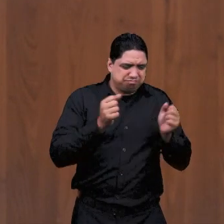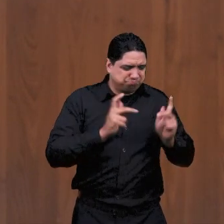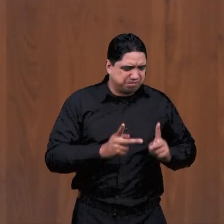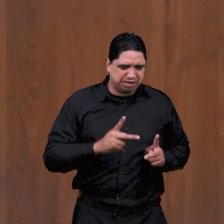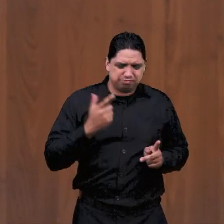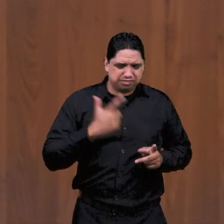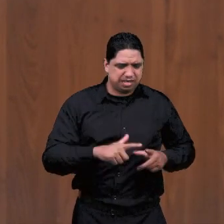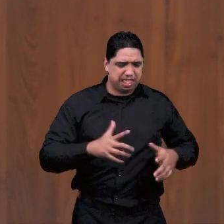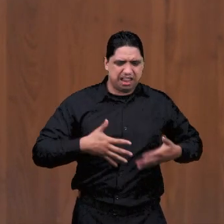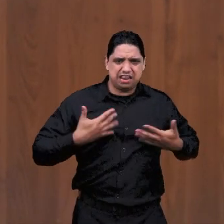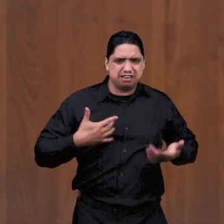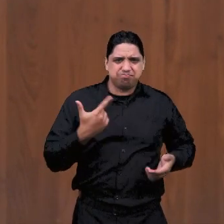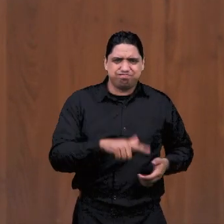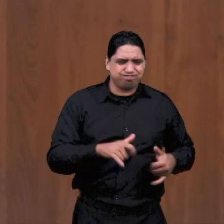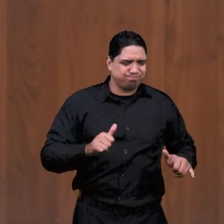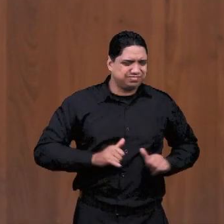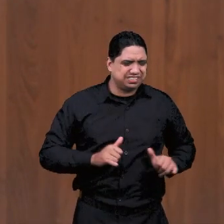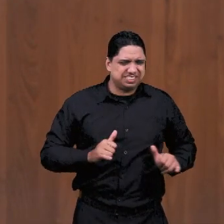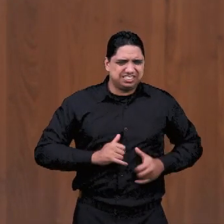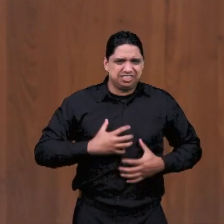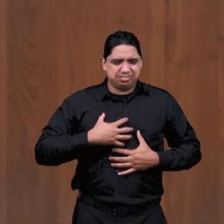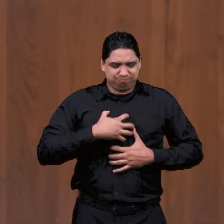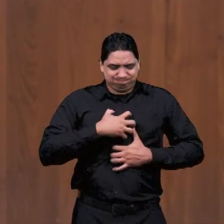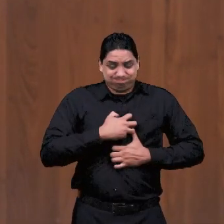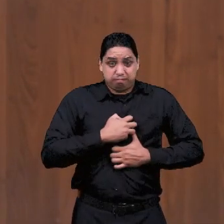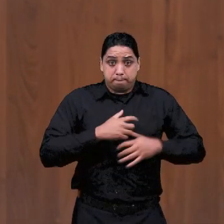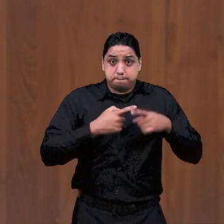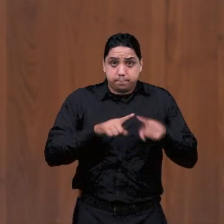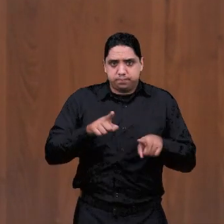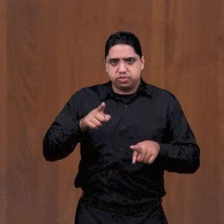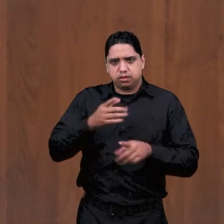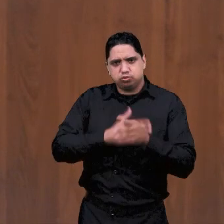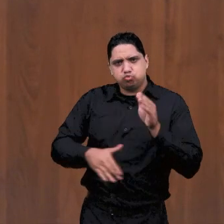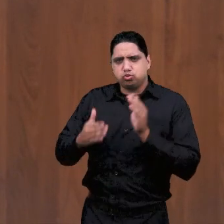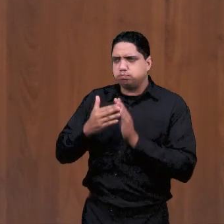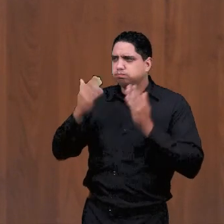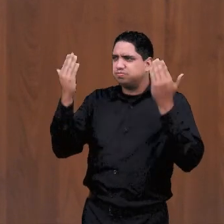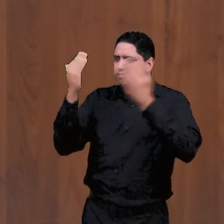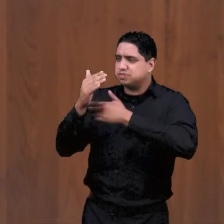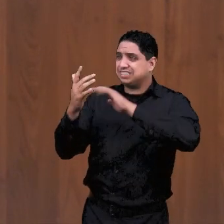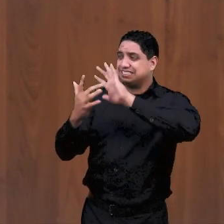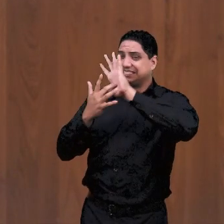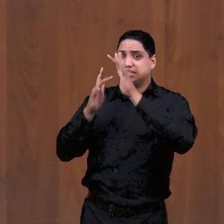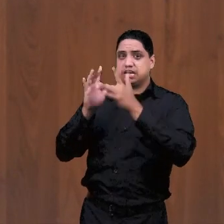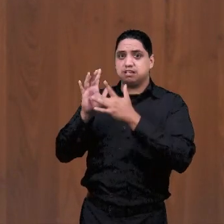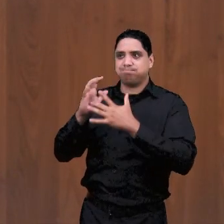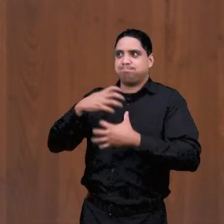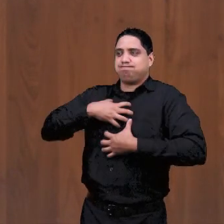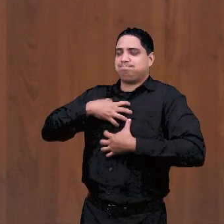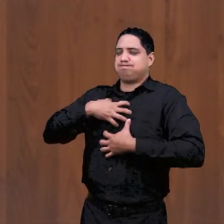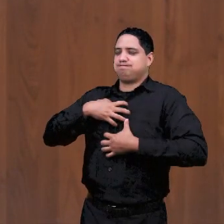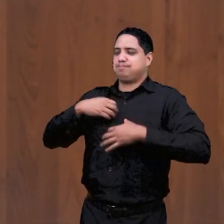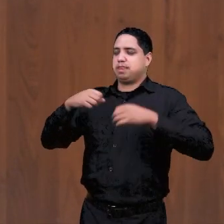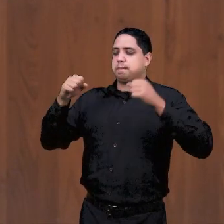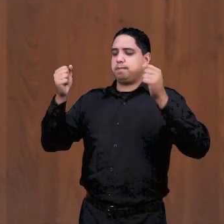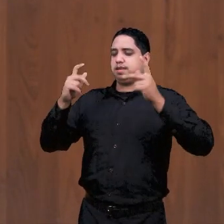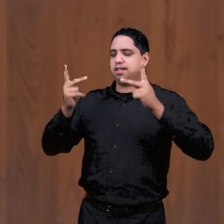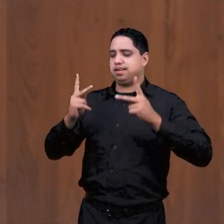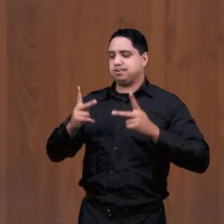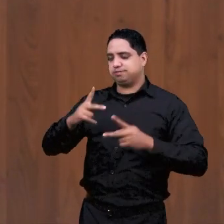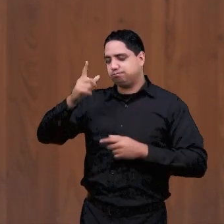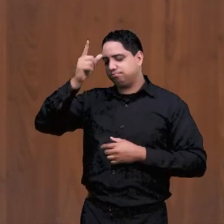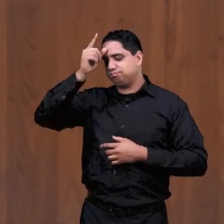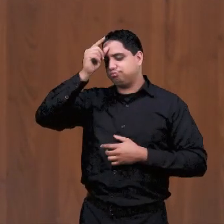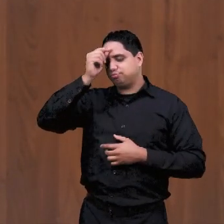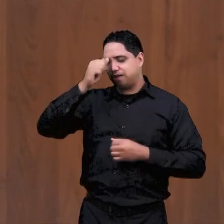joie, n'ont pas d'espérance. Mais tous ceux qui viennent vers Jésus, ils retrouvent de la nourriture pour leur